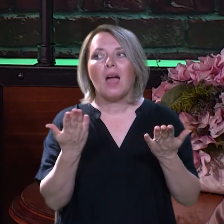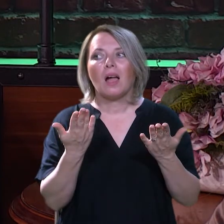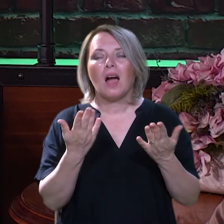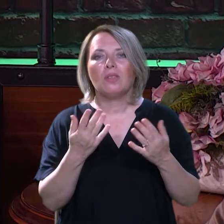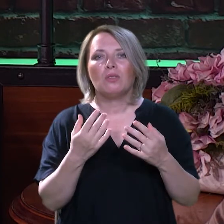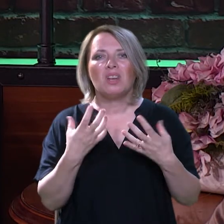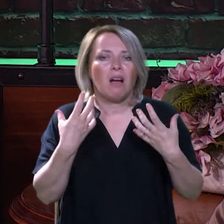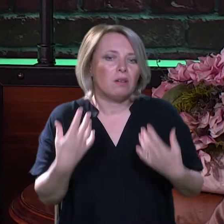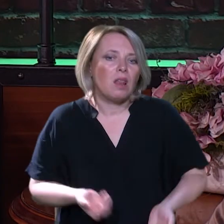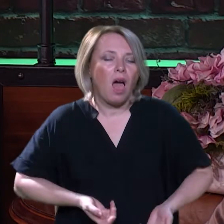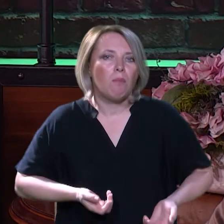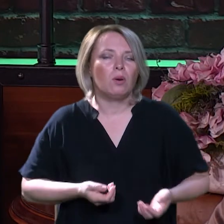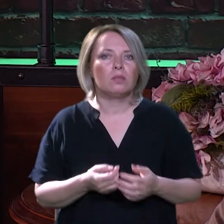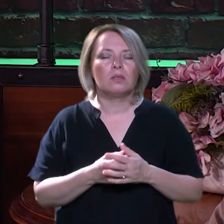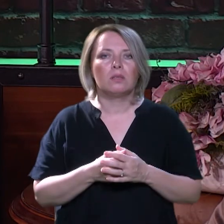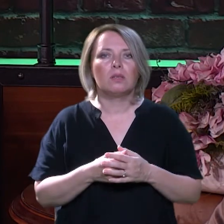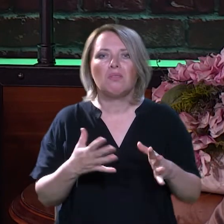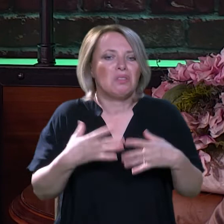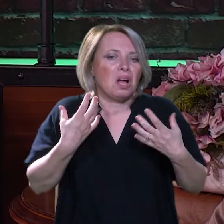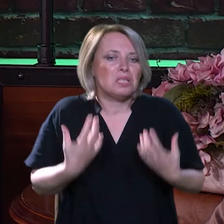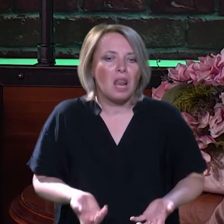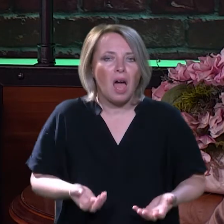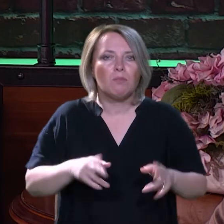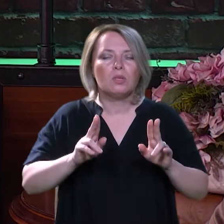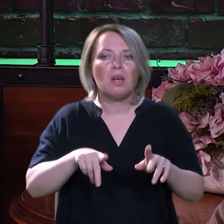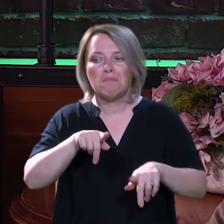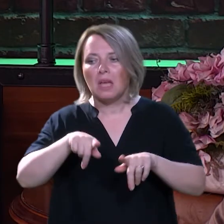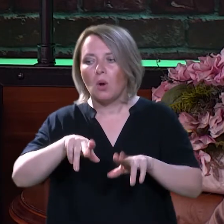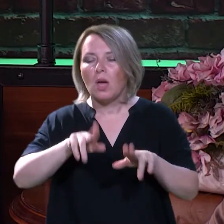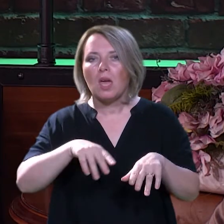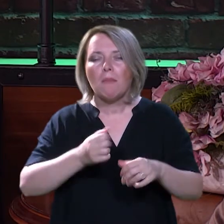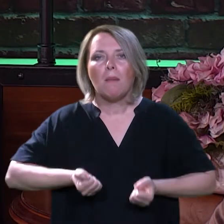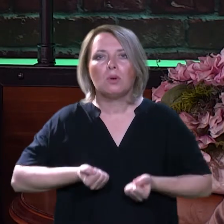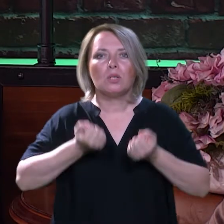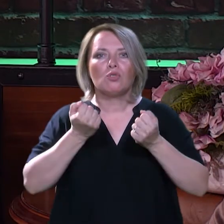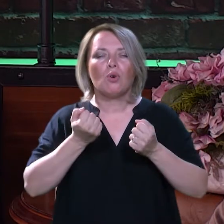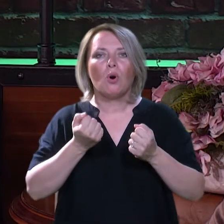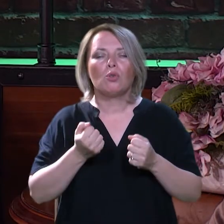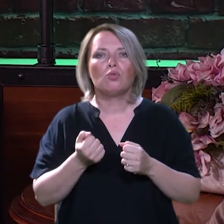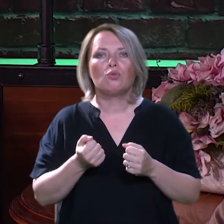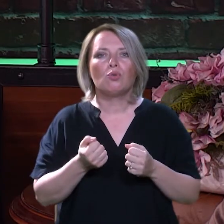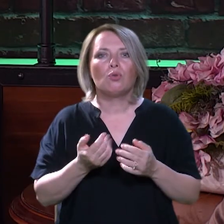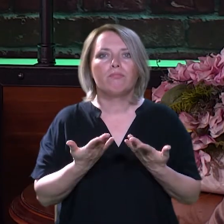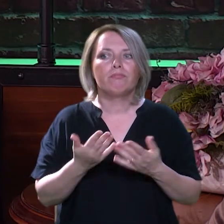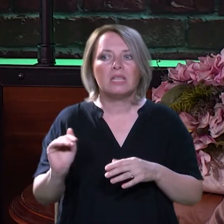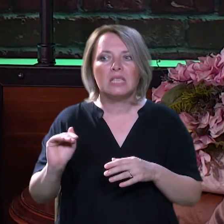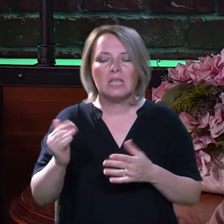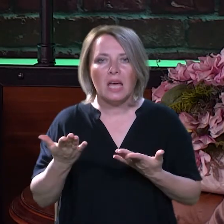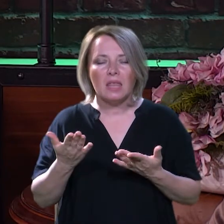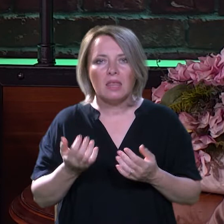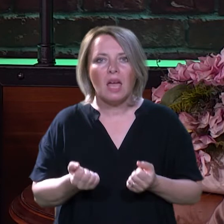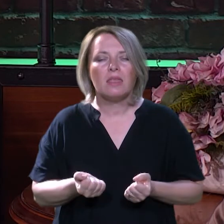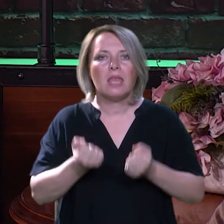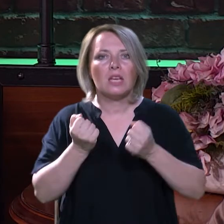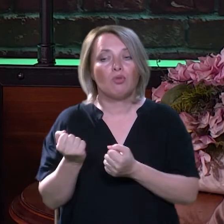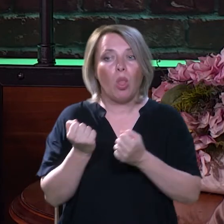Kao da je to nekakva slabost. Evo, kao da je to nekakva slabost da neko ima poteškoću, da se teško nosi ili da njegovo dijete ima neku